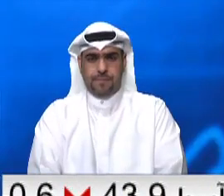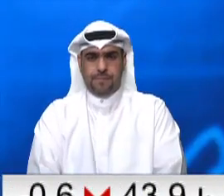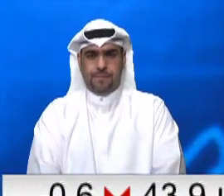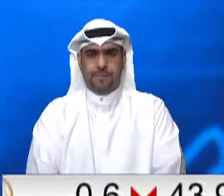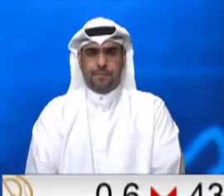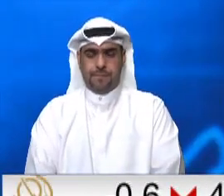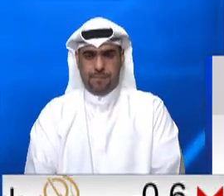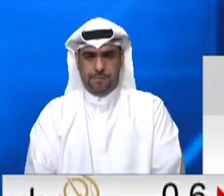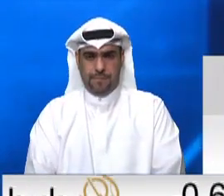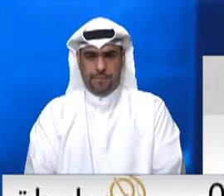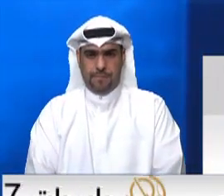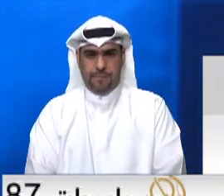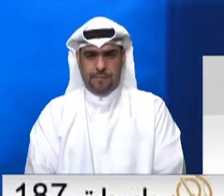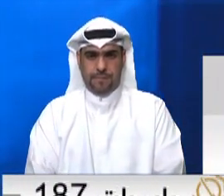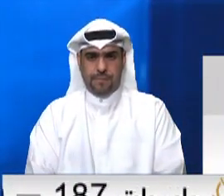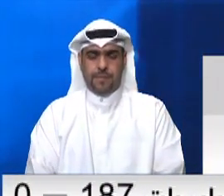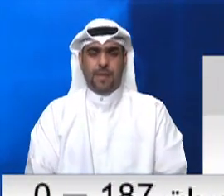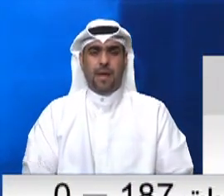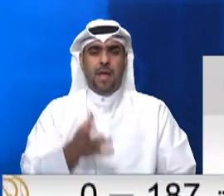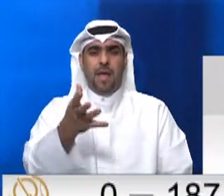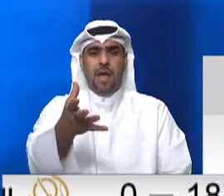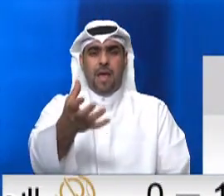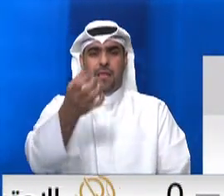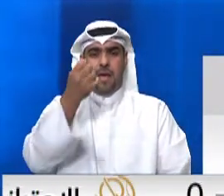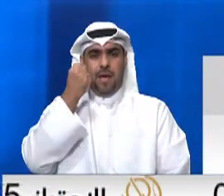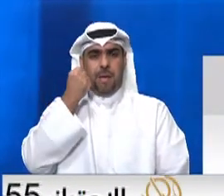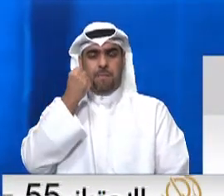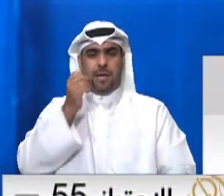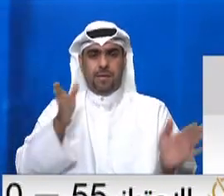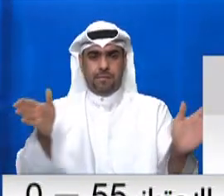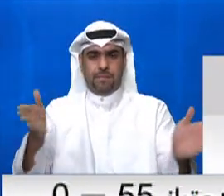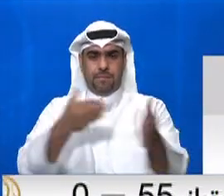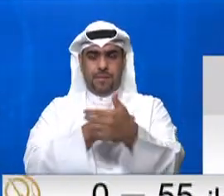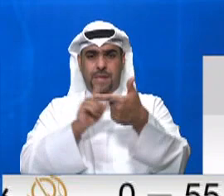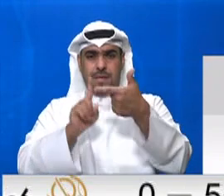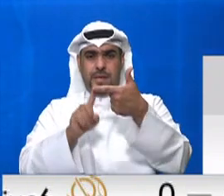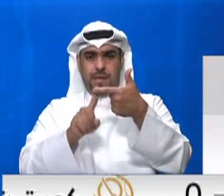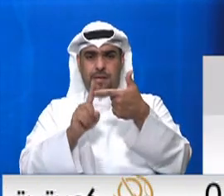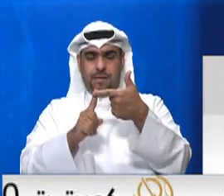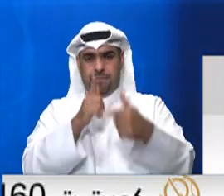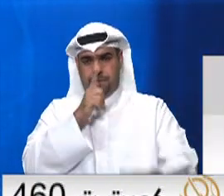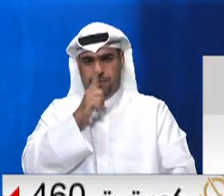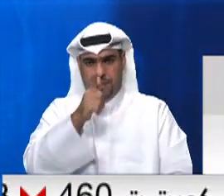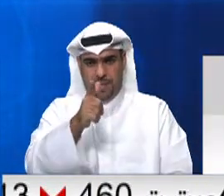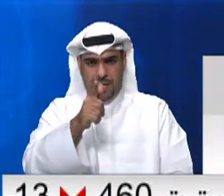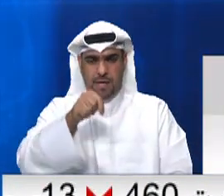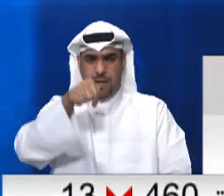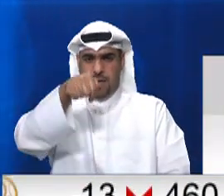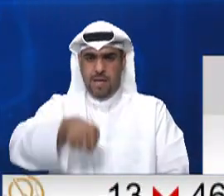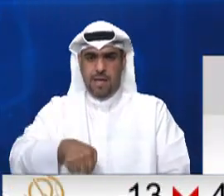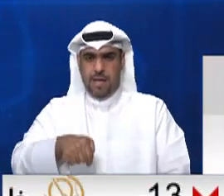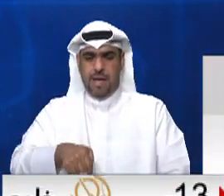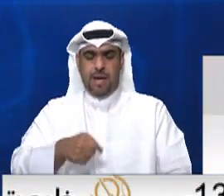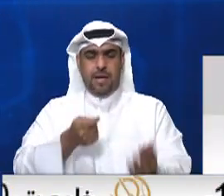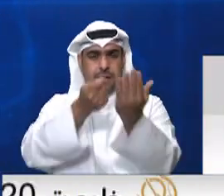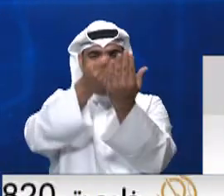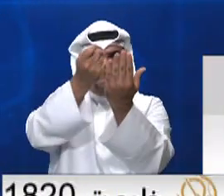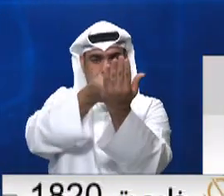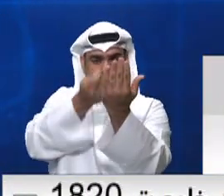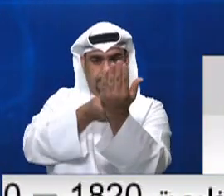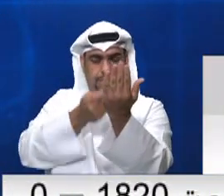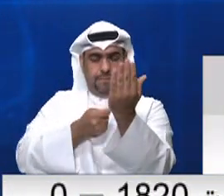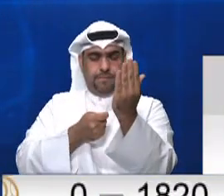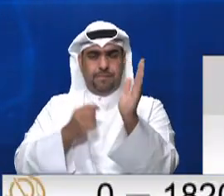أكد أمين صندوق الشعب البرلماني النائب حمد عادل العبيد أن حصول مقترح البند الطارئ الذي تقدمت به دولة